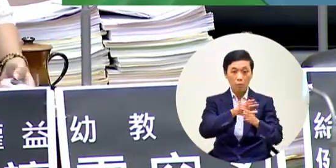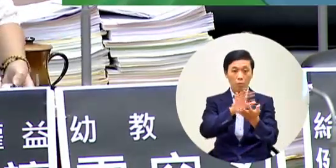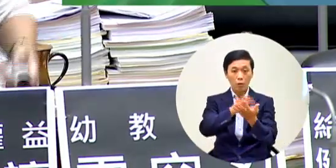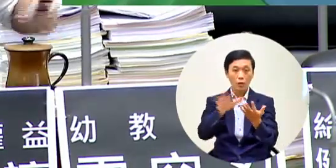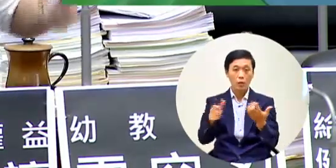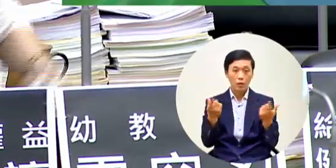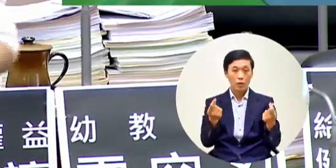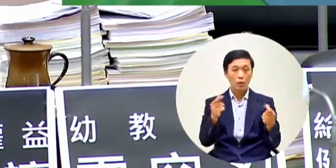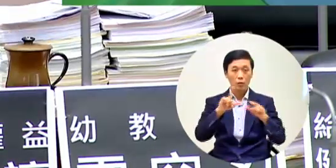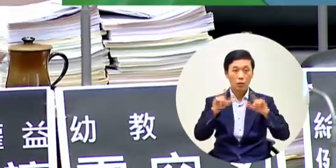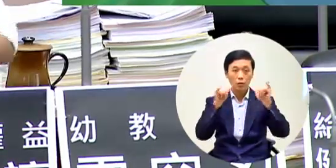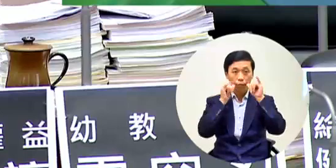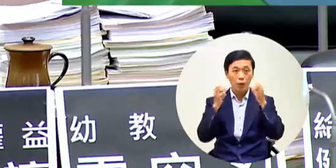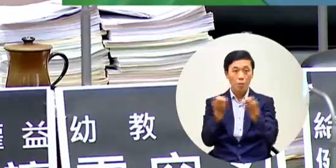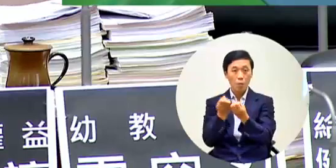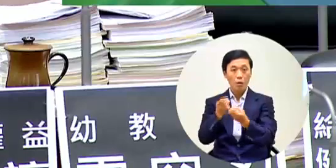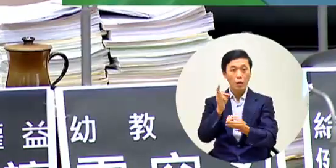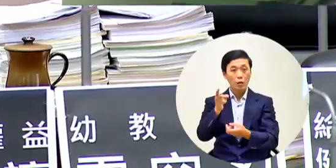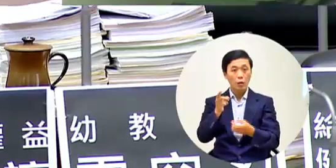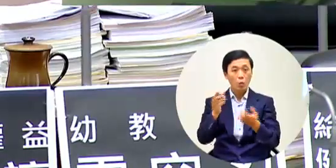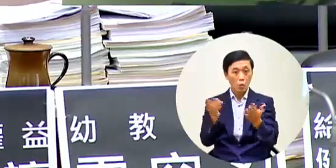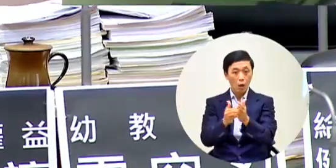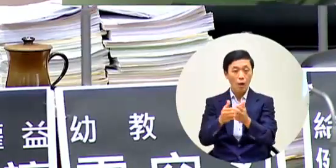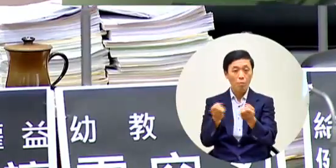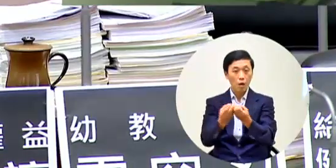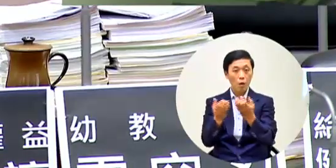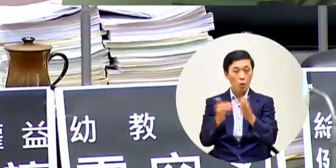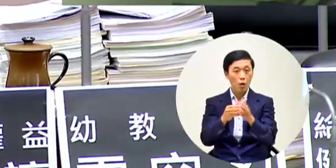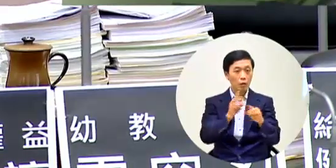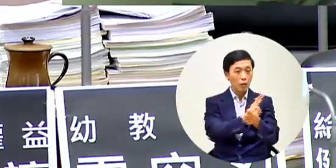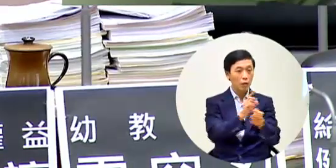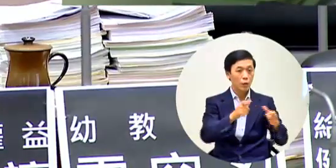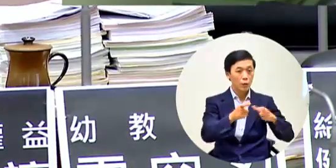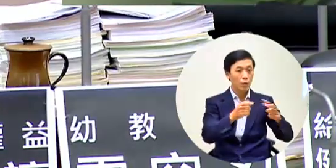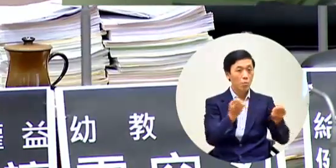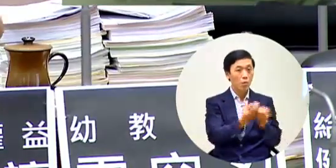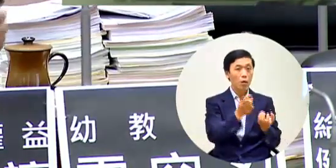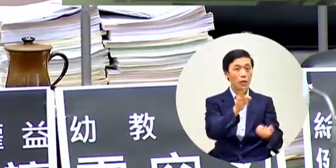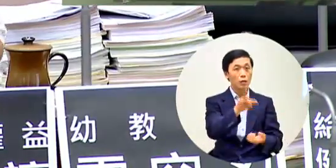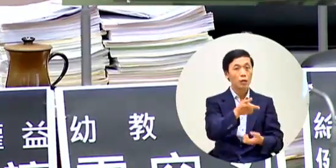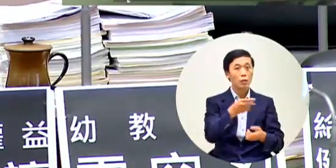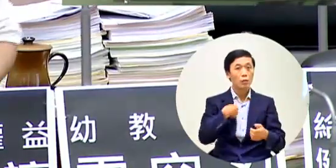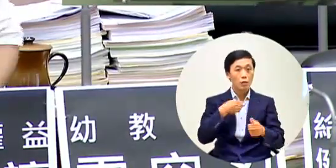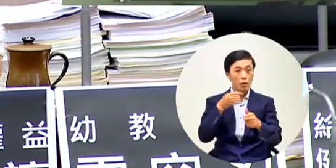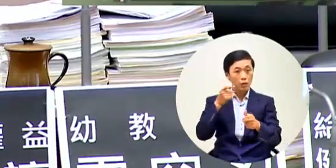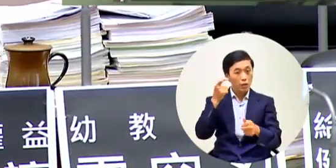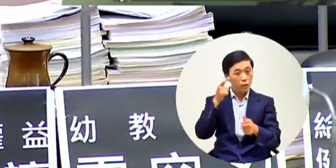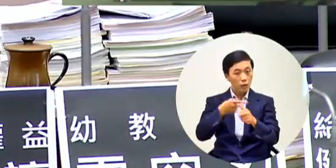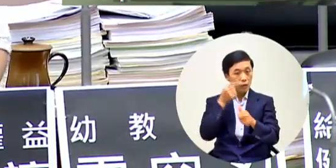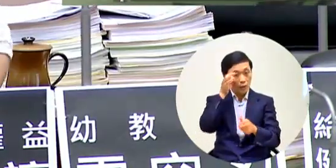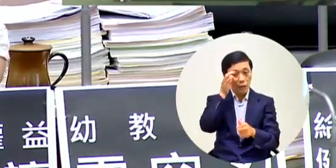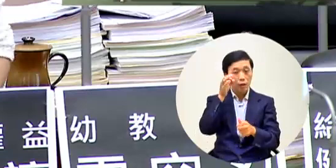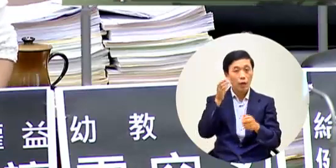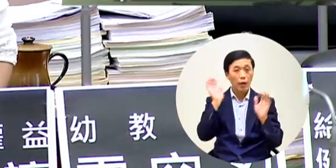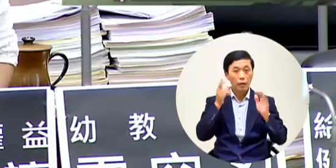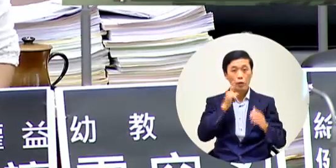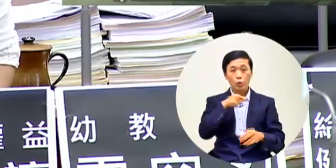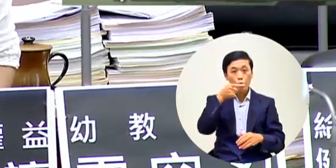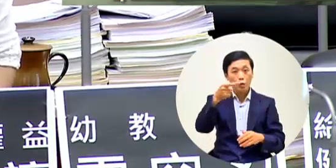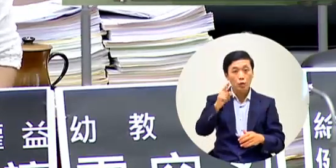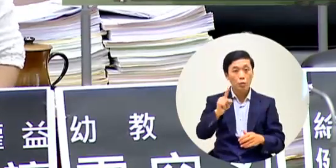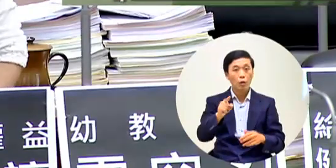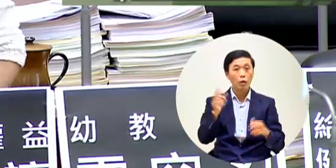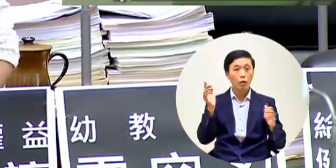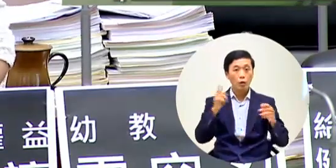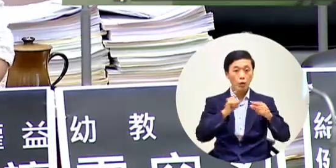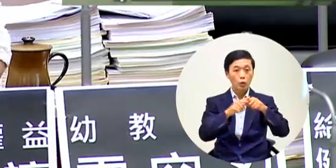寮发生完又发生在林园。来，我们先看小朋友讲些什么。这个是小朋友自己讲的，中班的